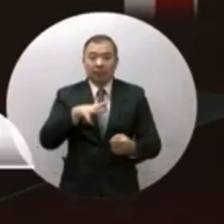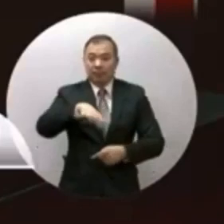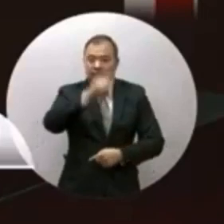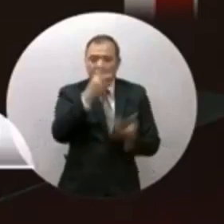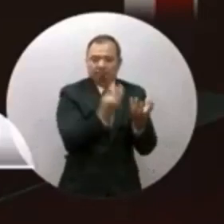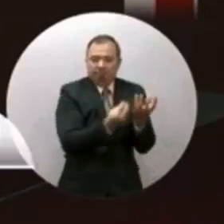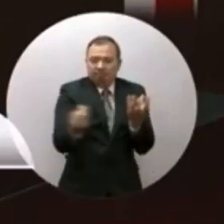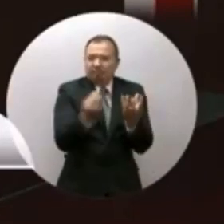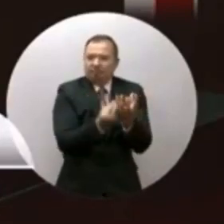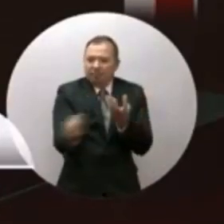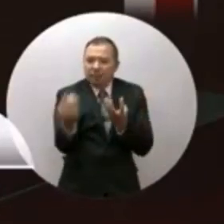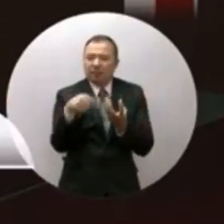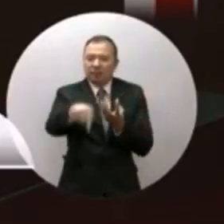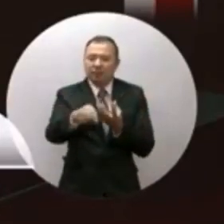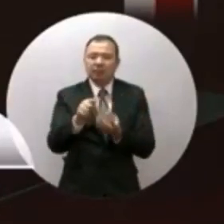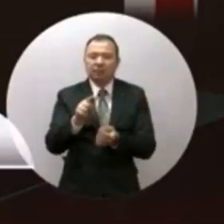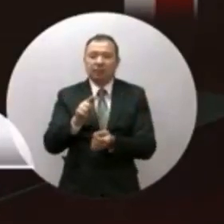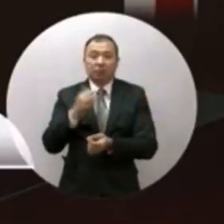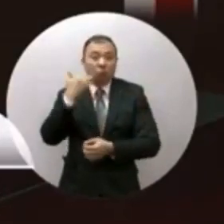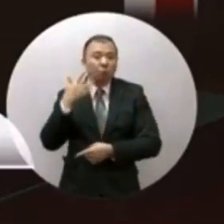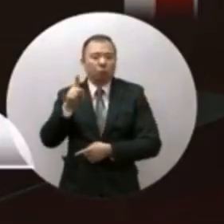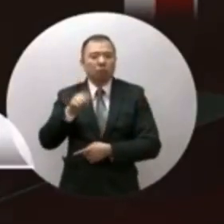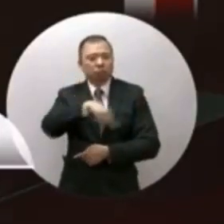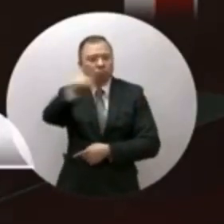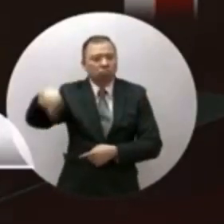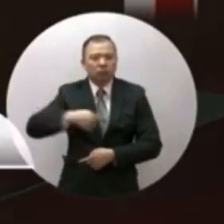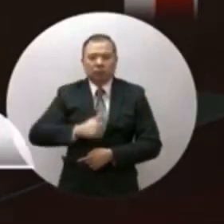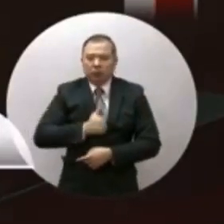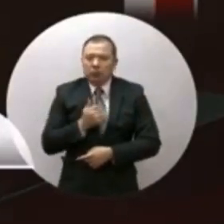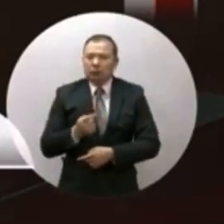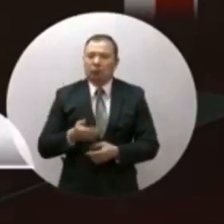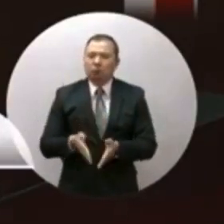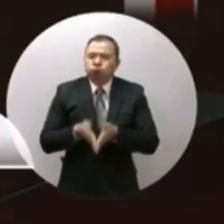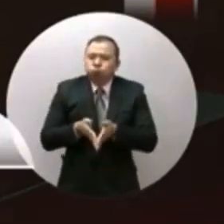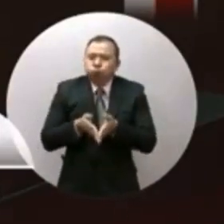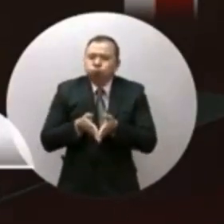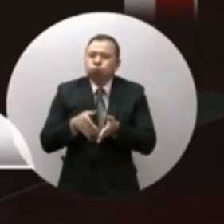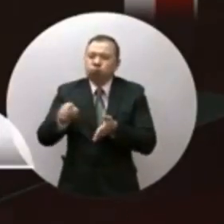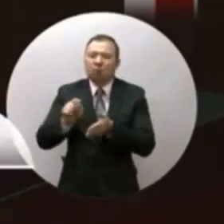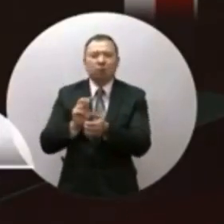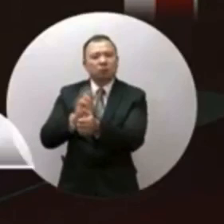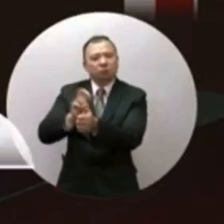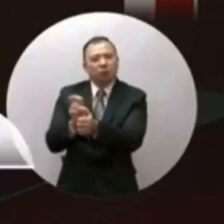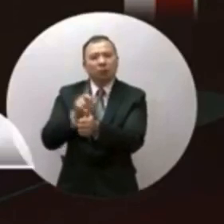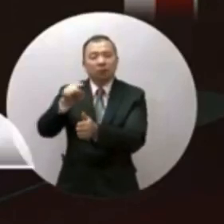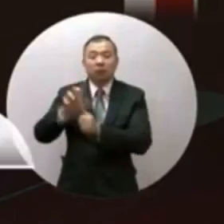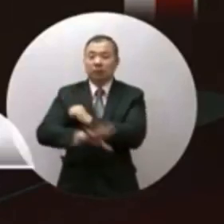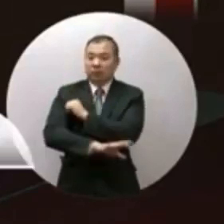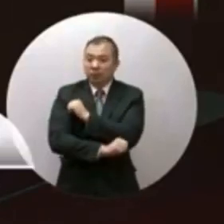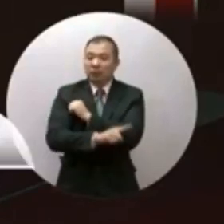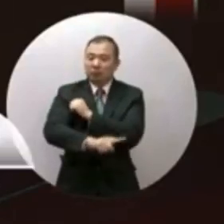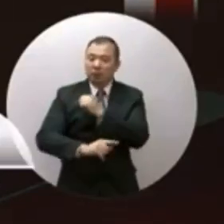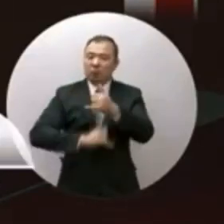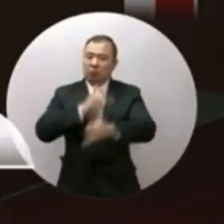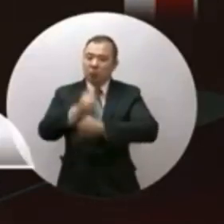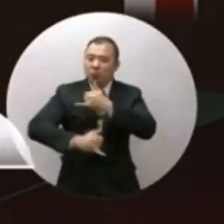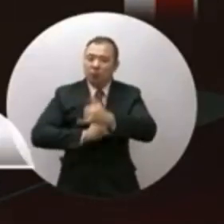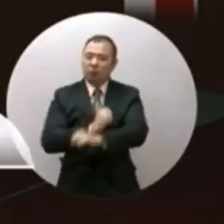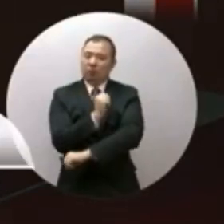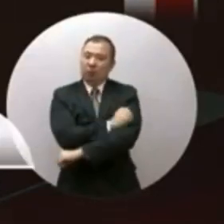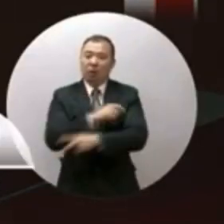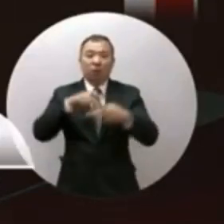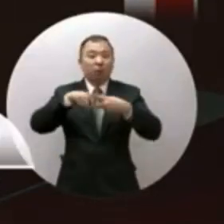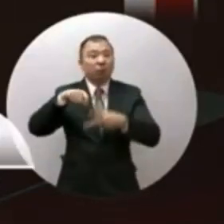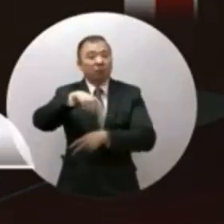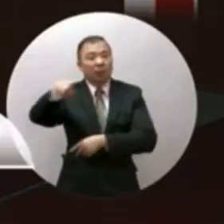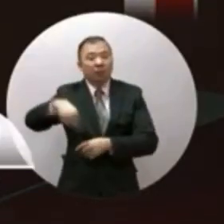分的经费给非常需要照顾的最底层就业工作者。